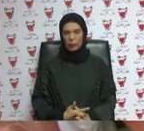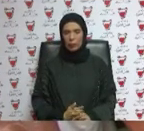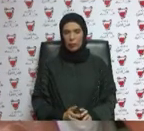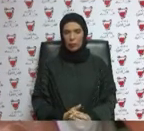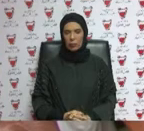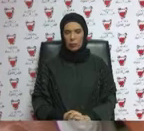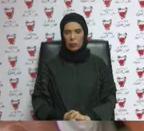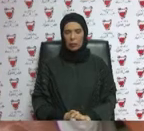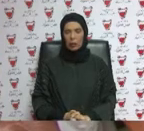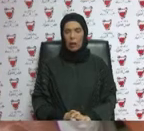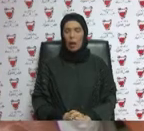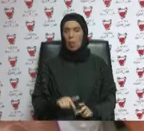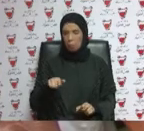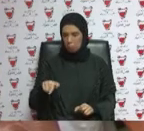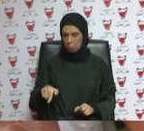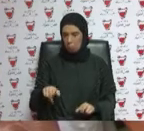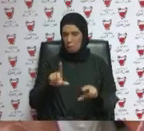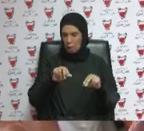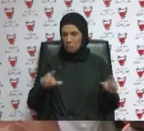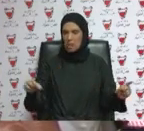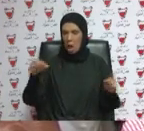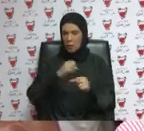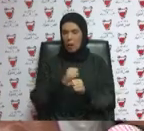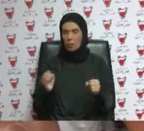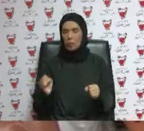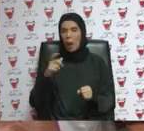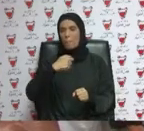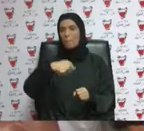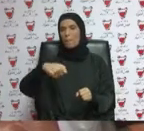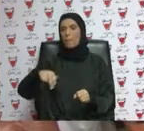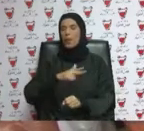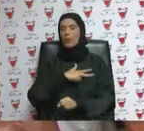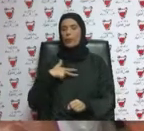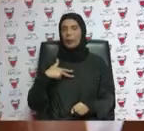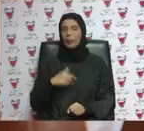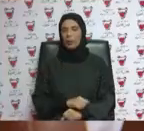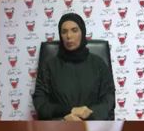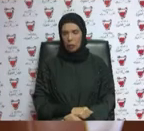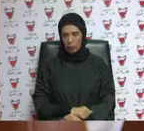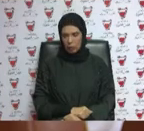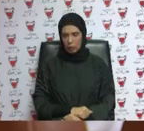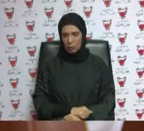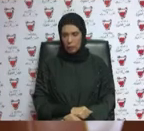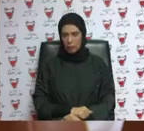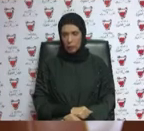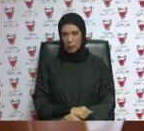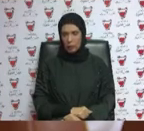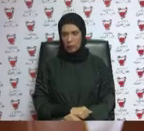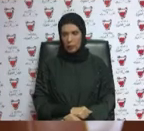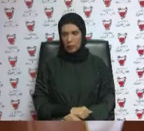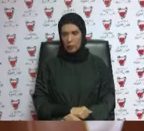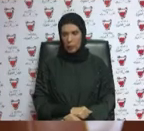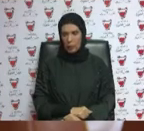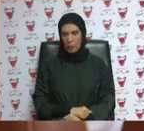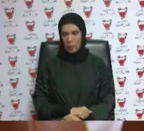قام عليه هذا المشروع الذي مولته طبعا الحكومة وجاءت وحسنا فعلت حينما جاءت به